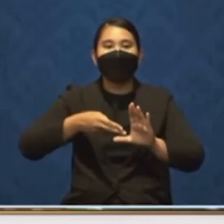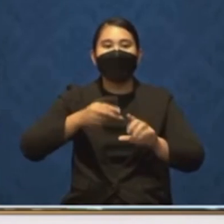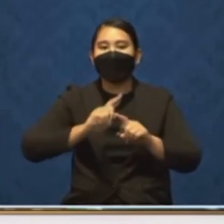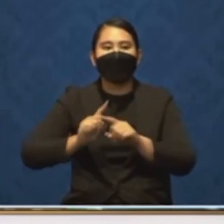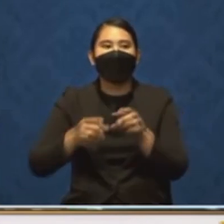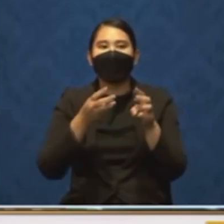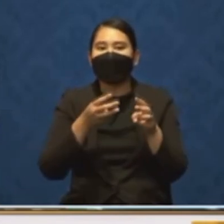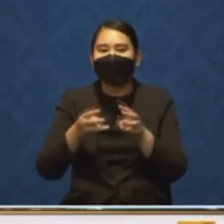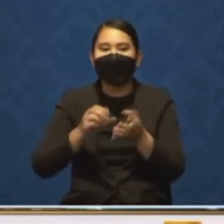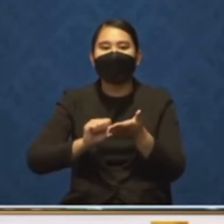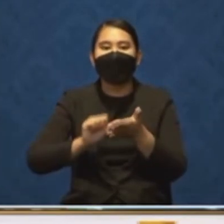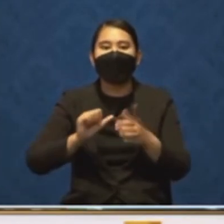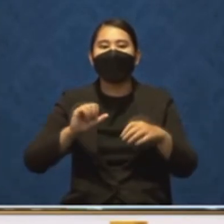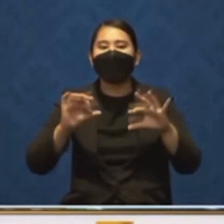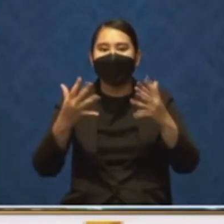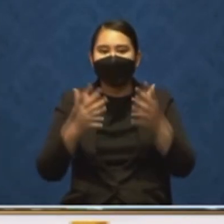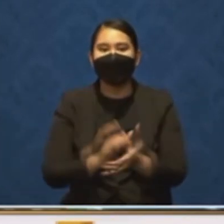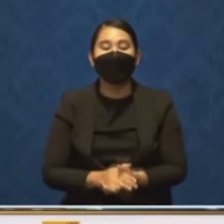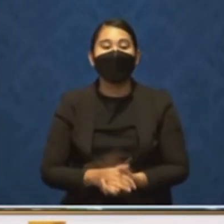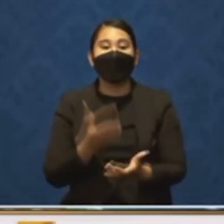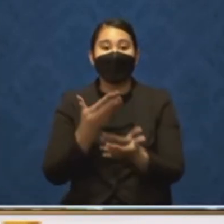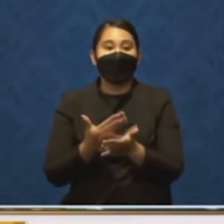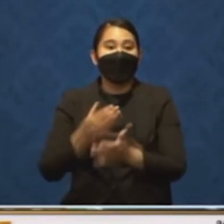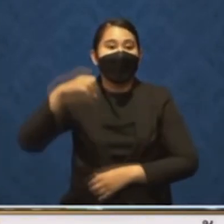คือเรื่องของราคาไฟฟ้าครับ